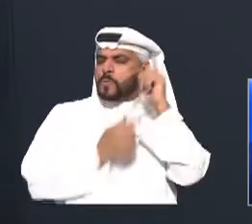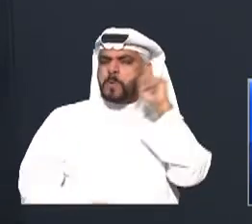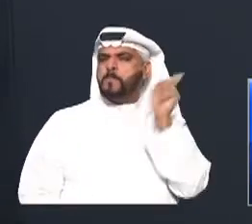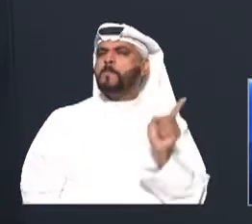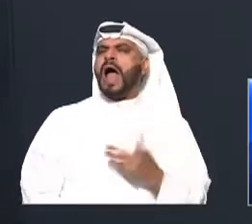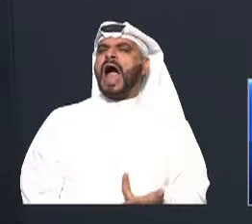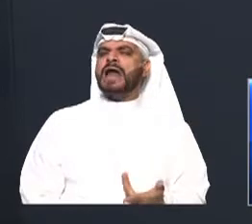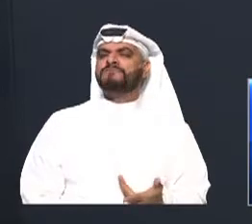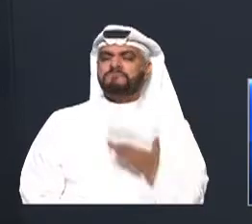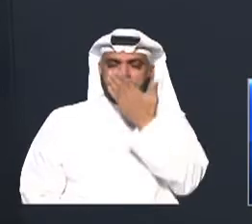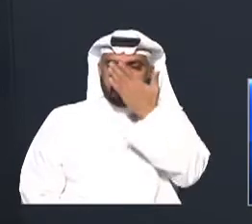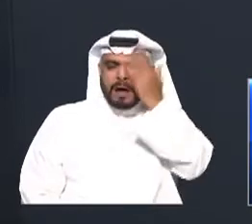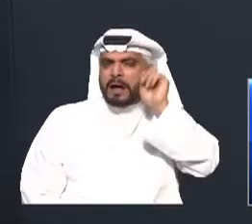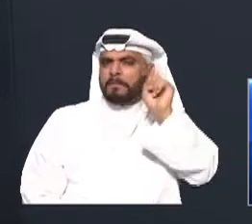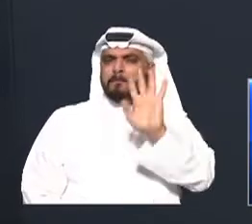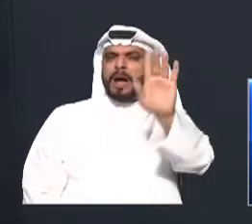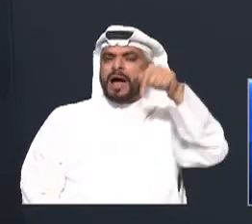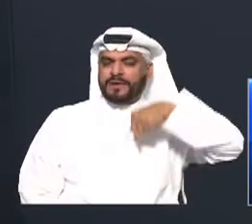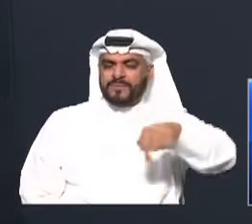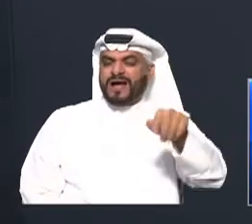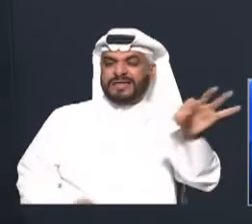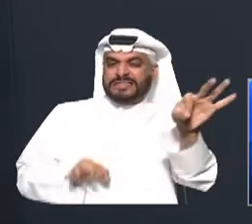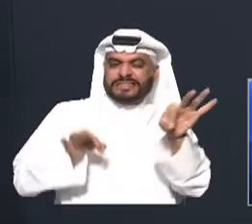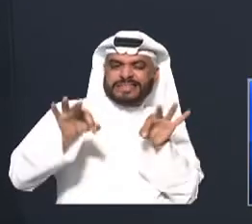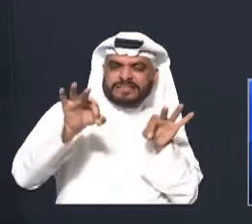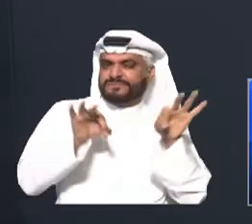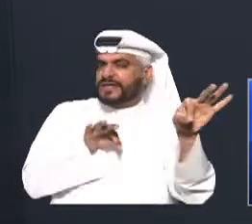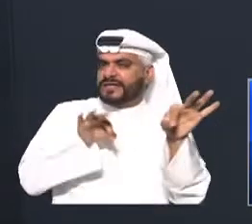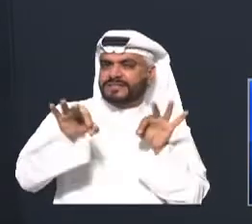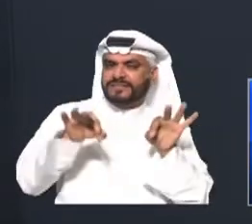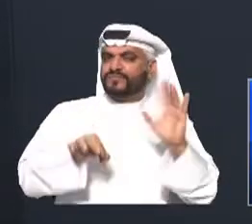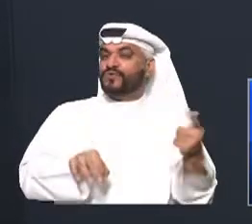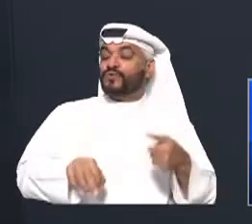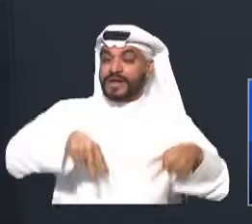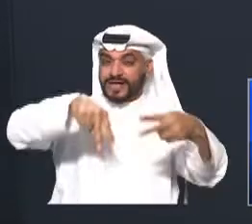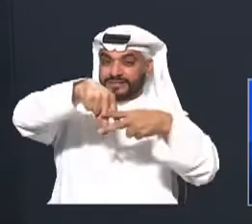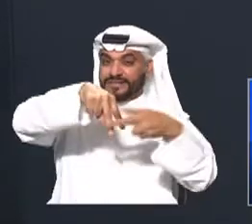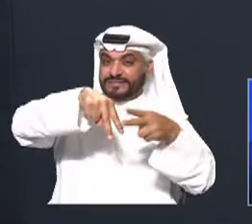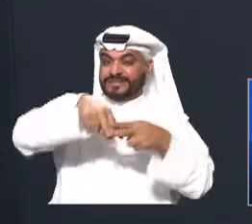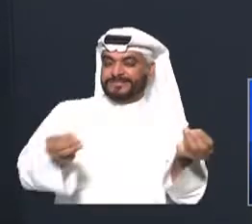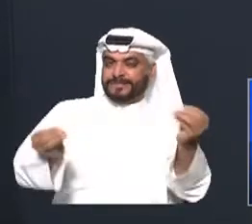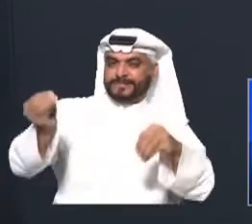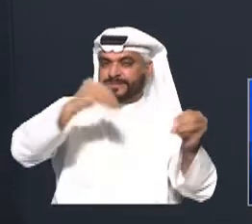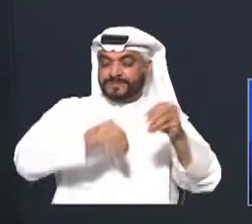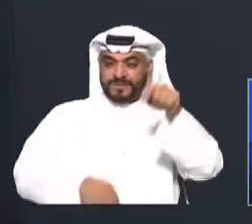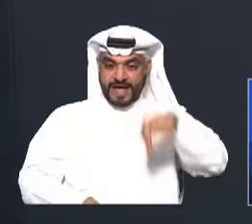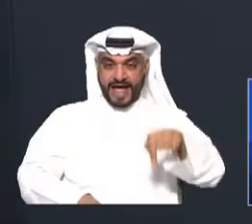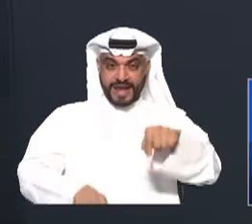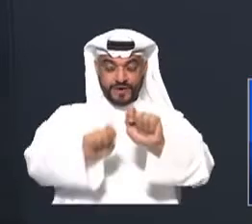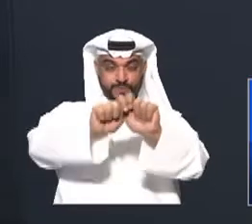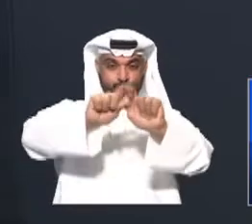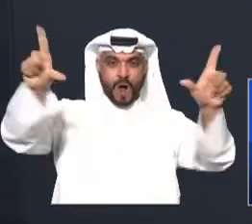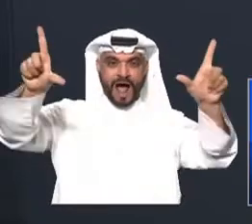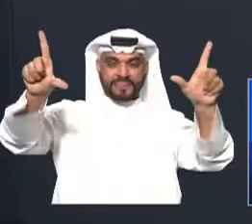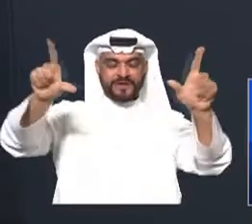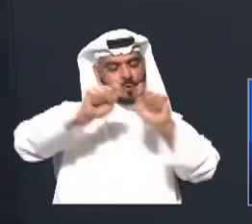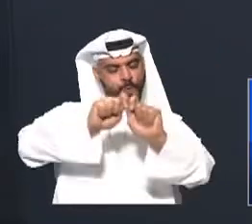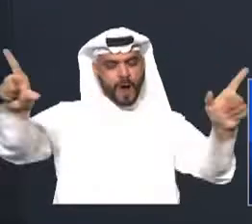أو واقعا أسير التزييف بسبب سياسات التضليل والتشويه. لكن الوضع مختلف